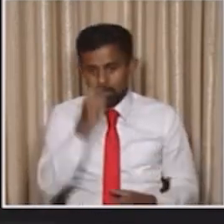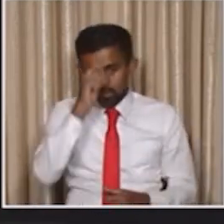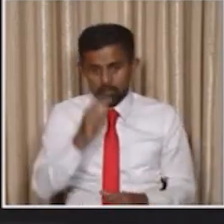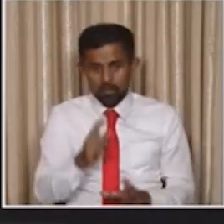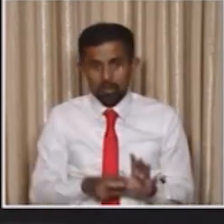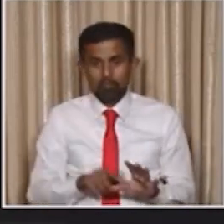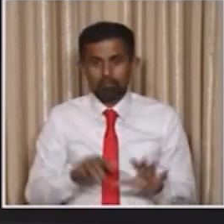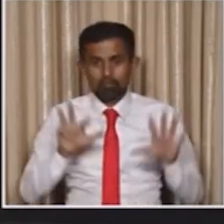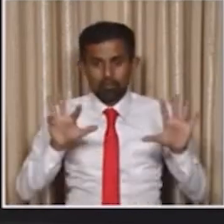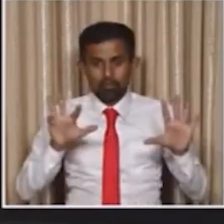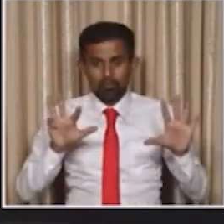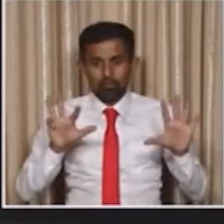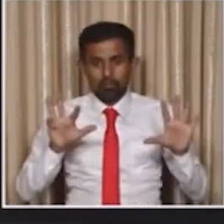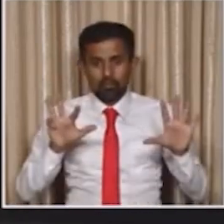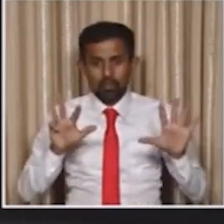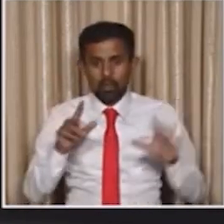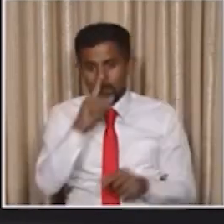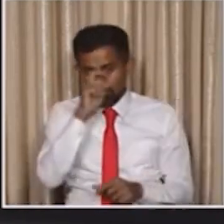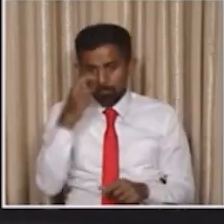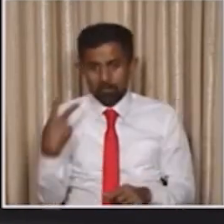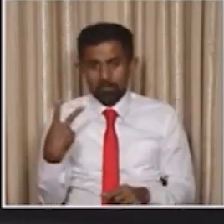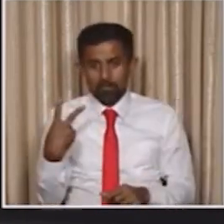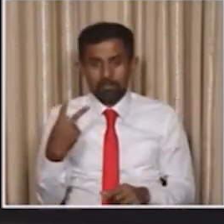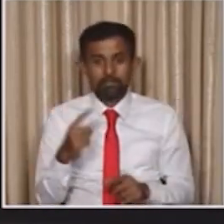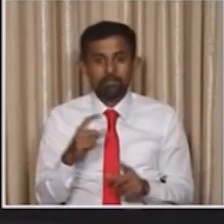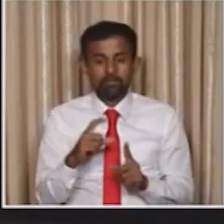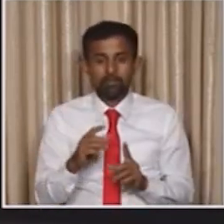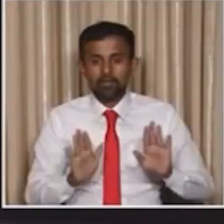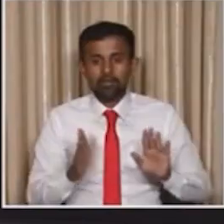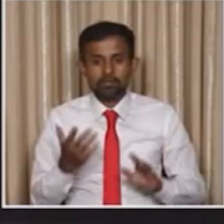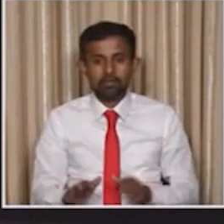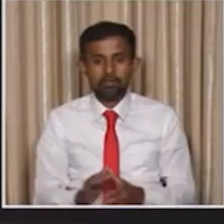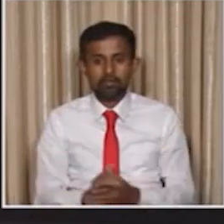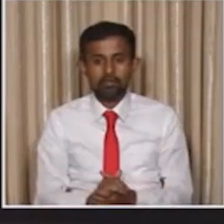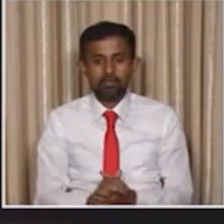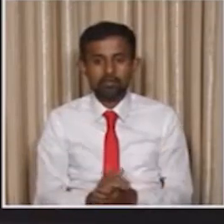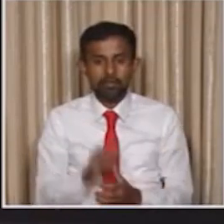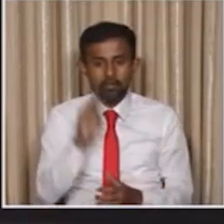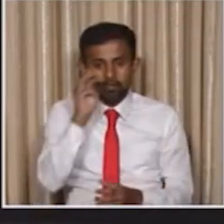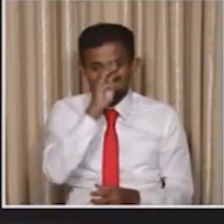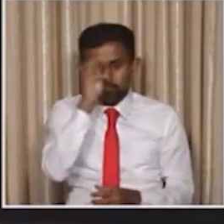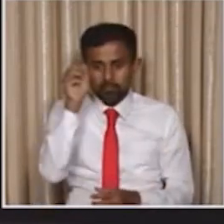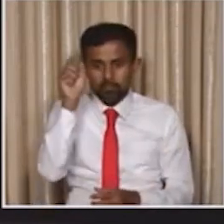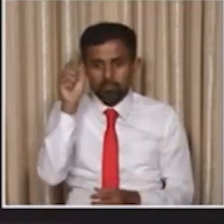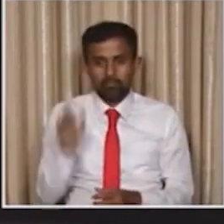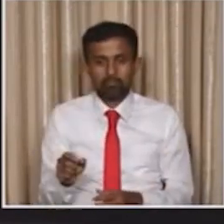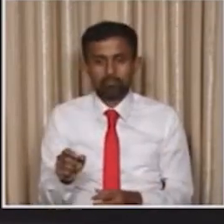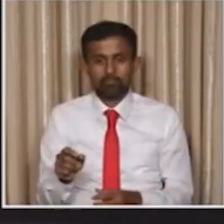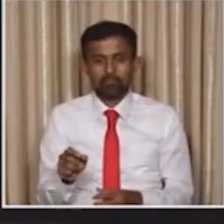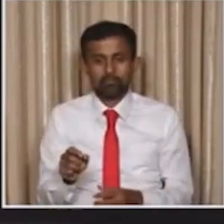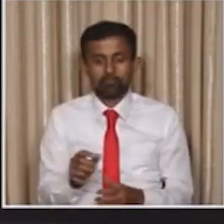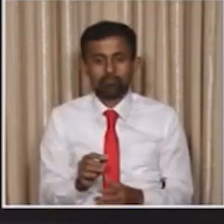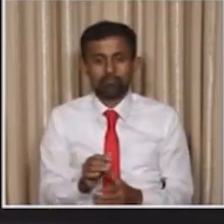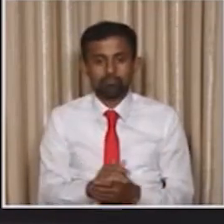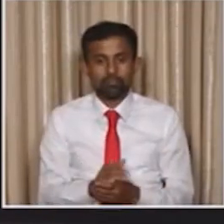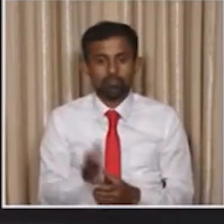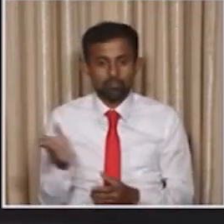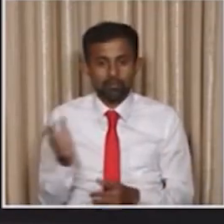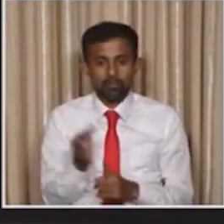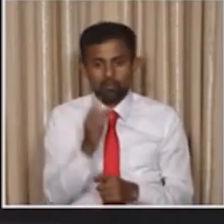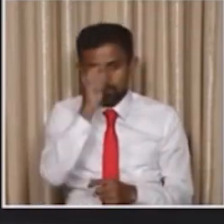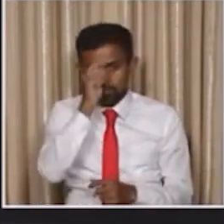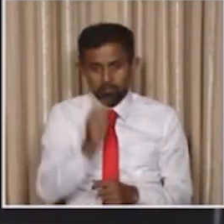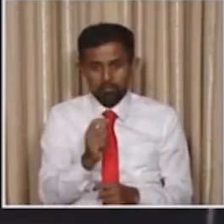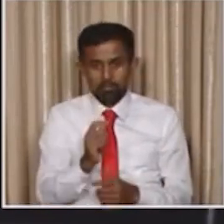avurudu 9k Masa dekak merata palane karala thibenawa Maithripala Sirisena sabhavin ape